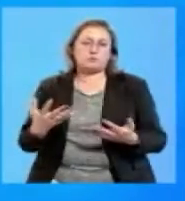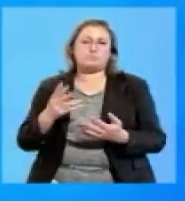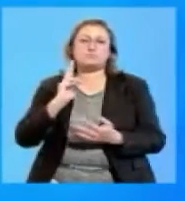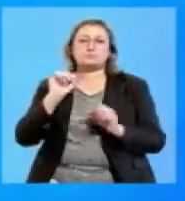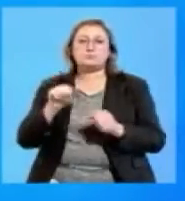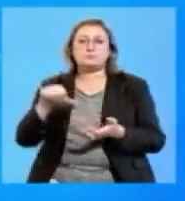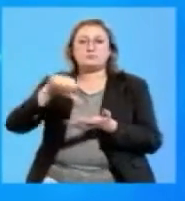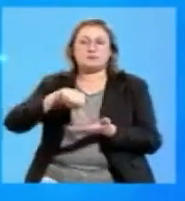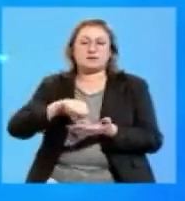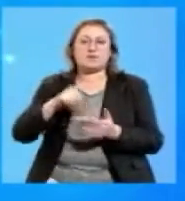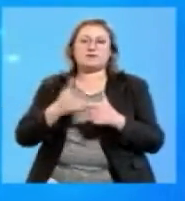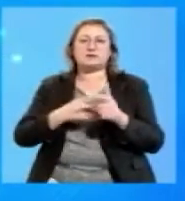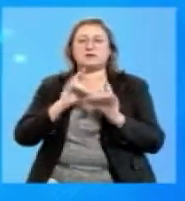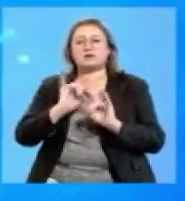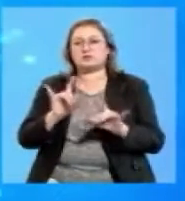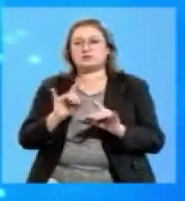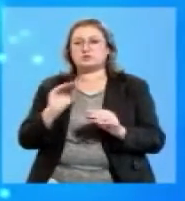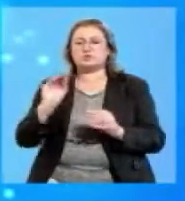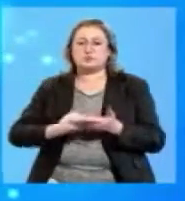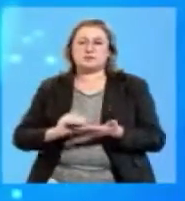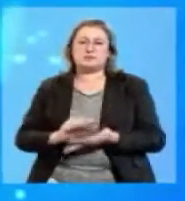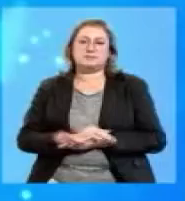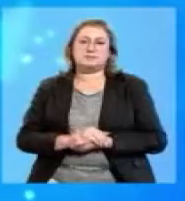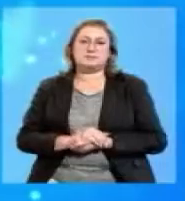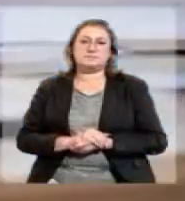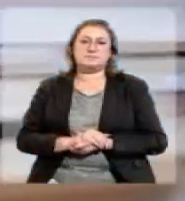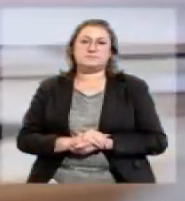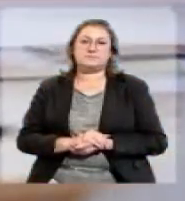может стать претендентом на звание, расскажет Любовь Оплачкина.